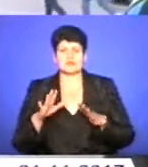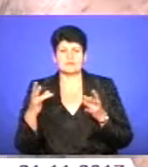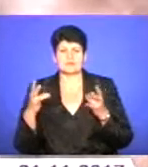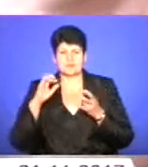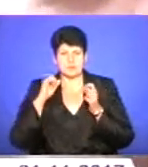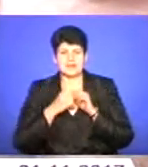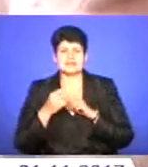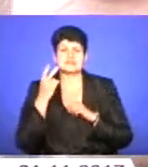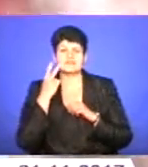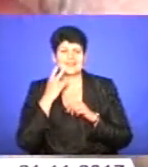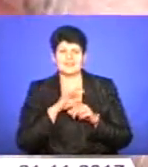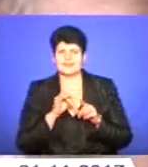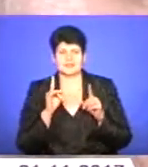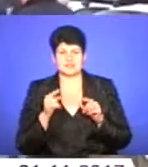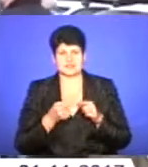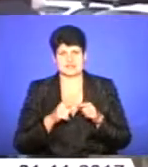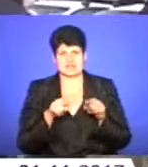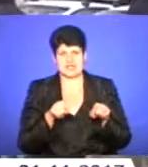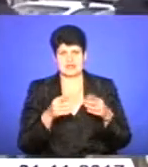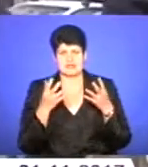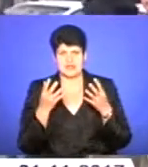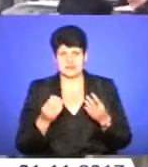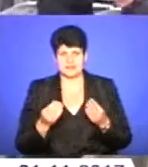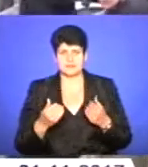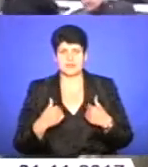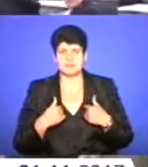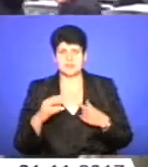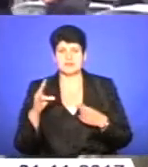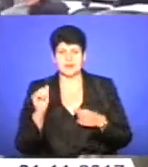пам'ятати завжди, а не лише у цей день. Ми на Майдані